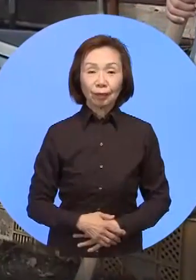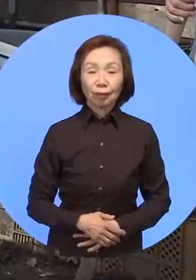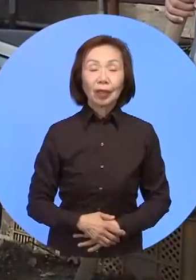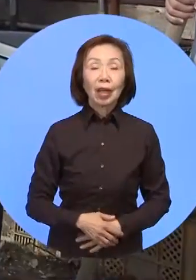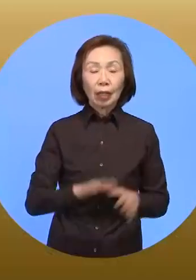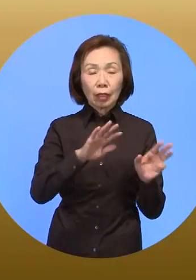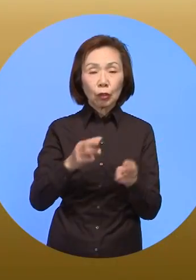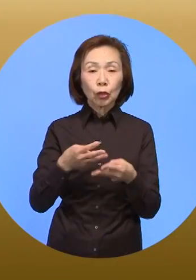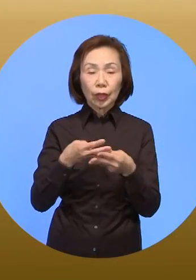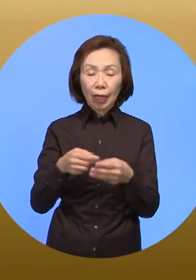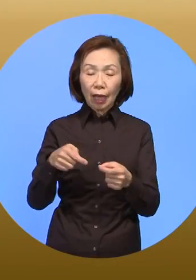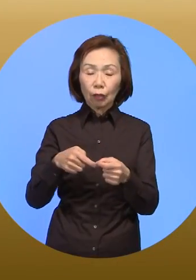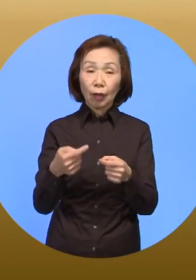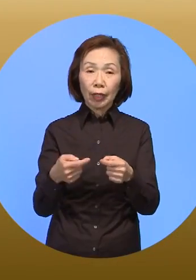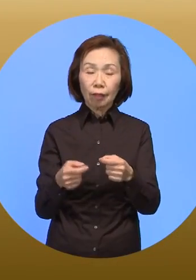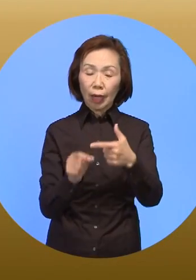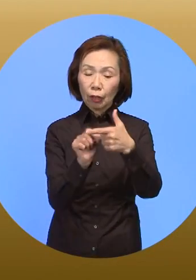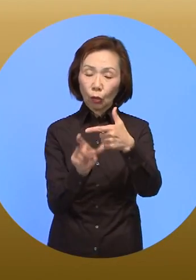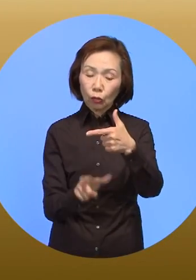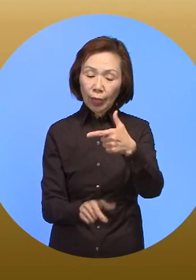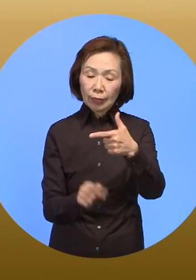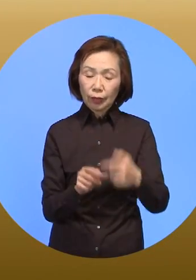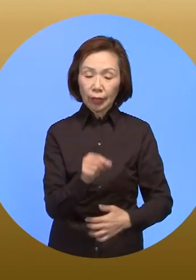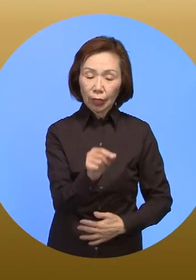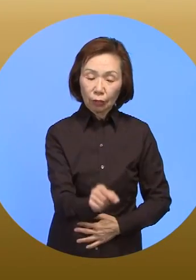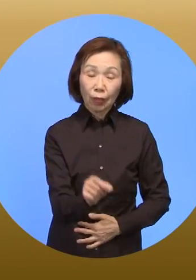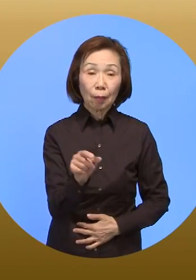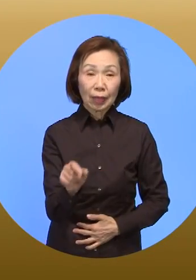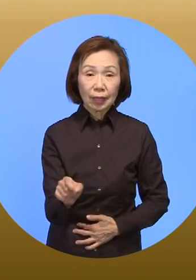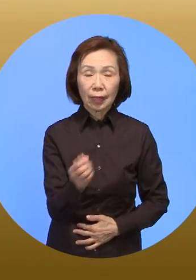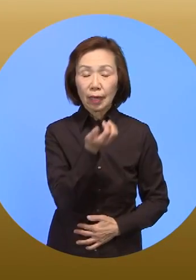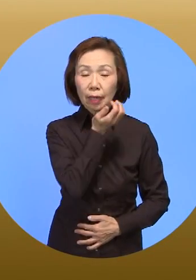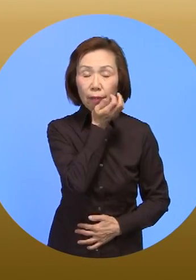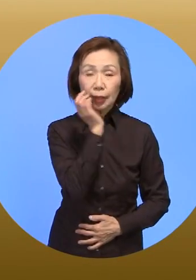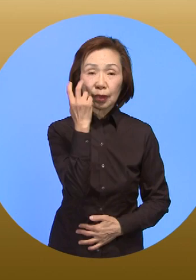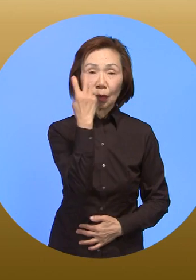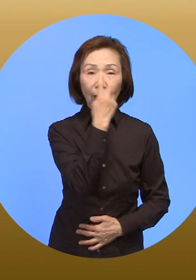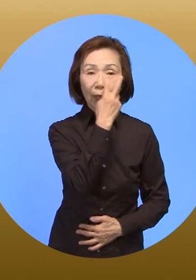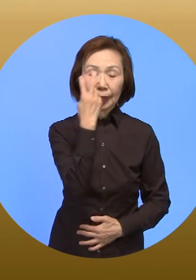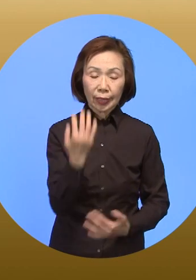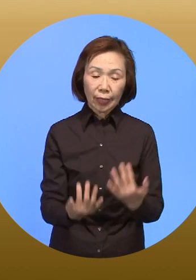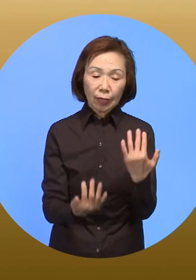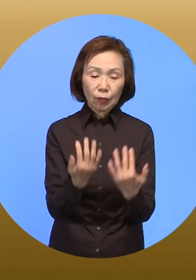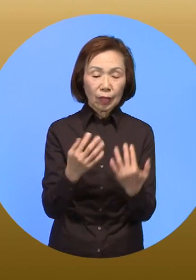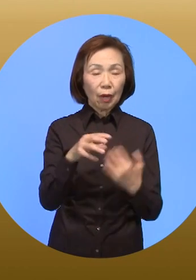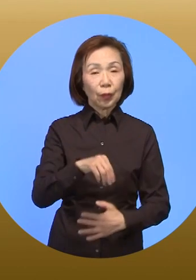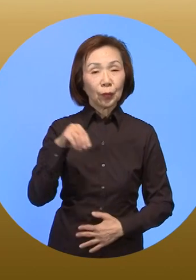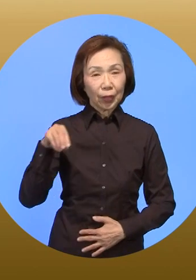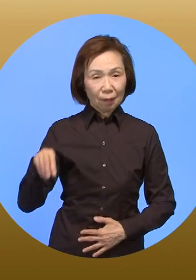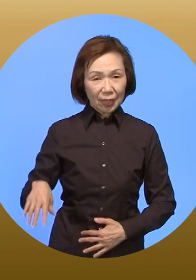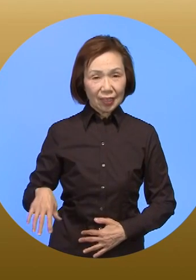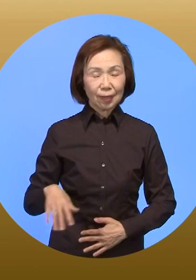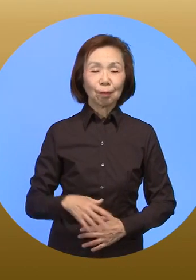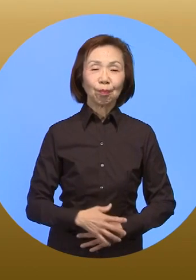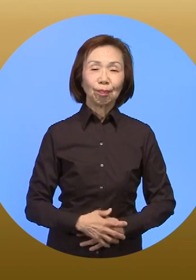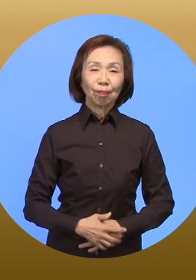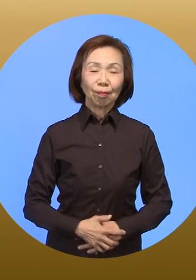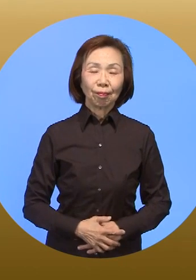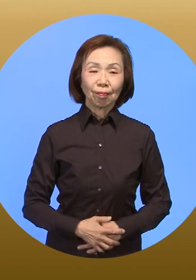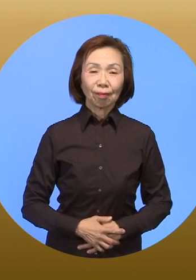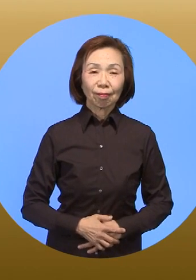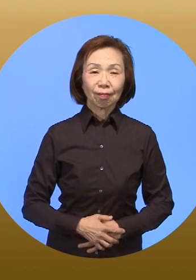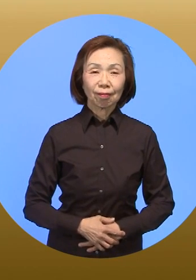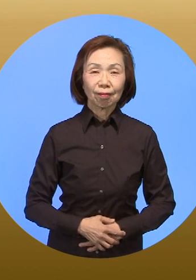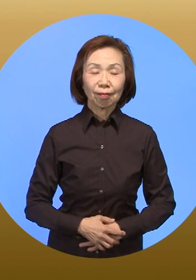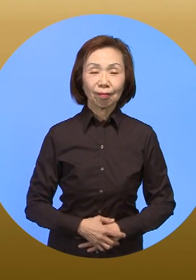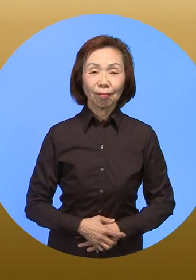スイタクワイは6月頃に植え付けを行い、水の管理や除草などの手入れをします。収